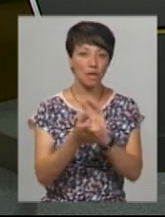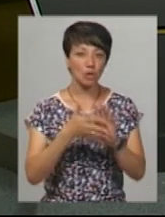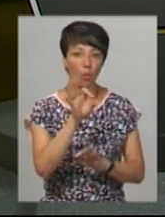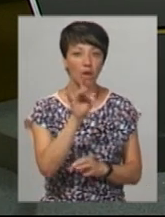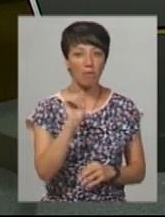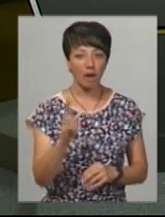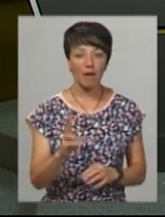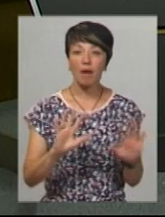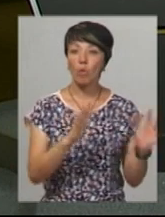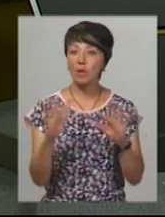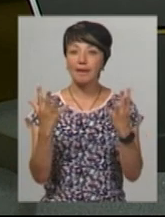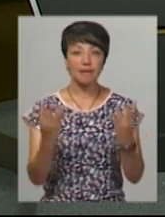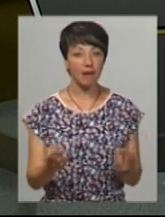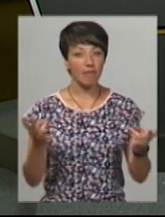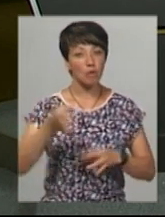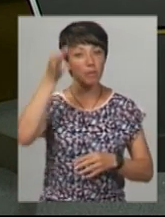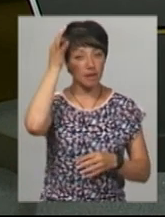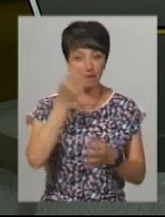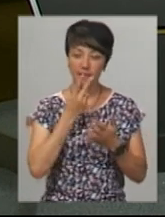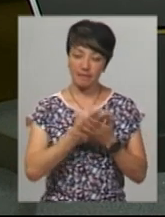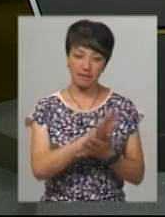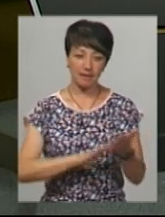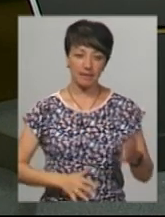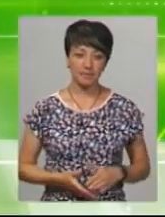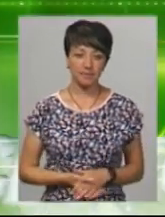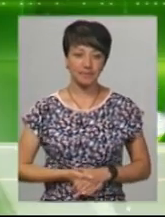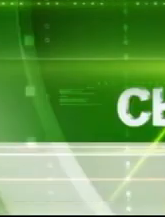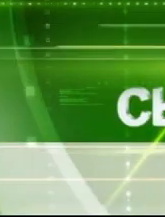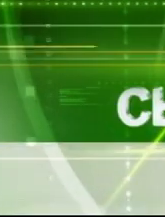Рибак. Які події дня варто пригадати, дивіться у випуску.